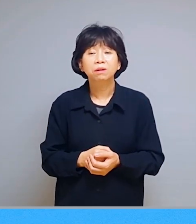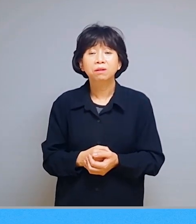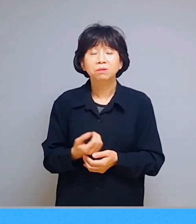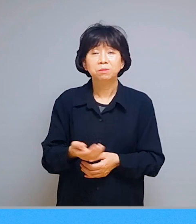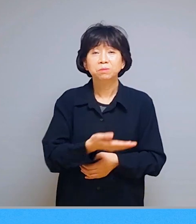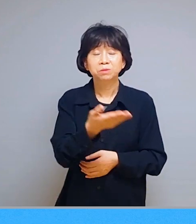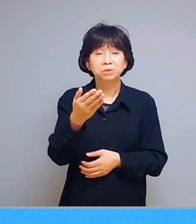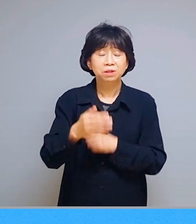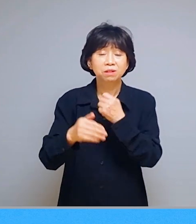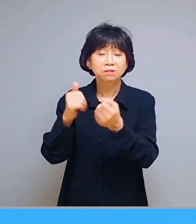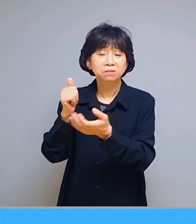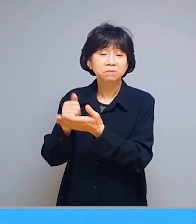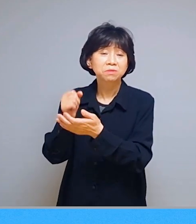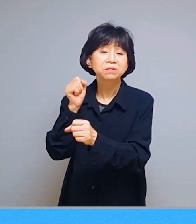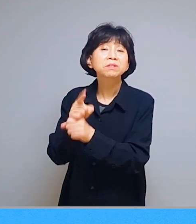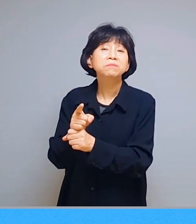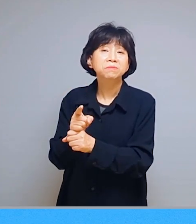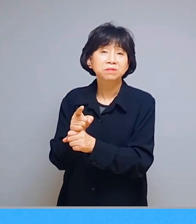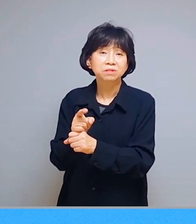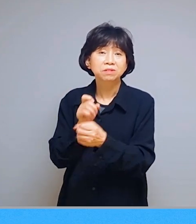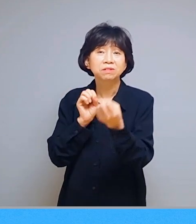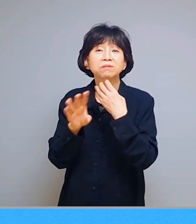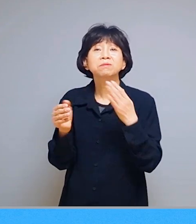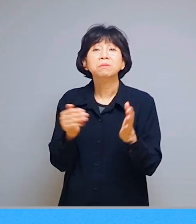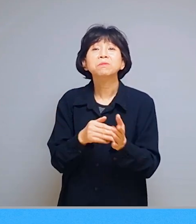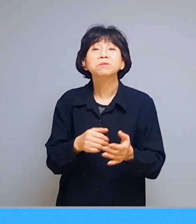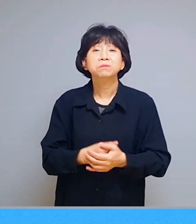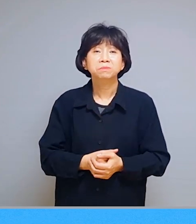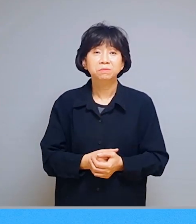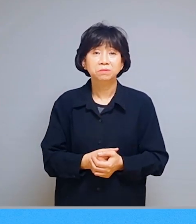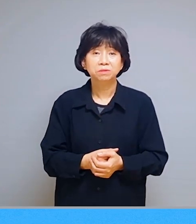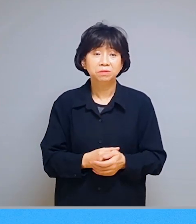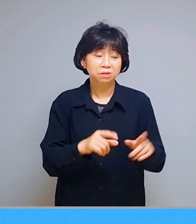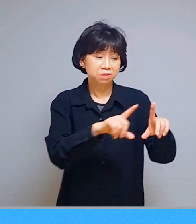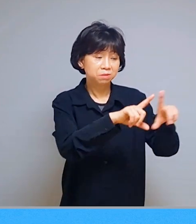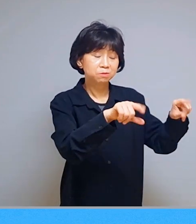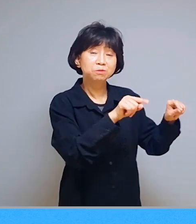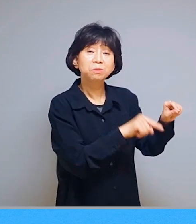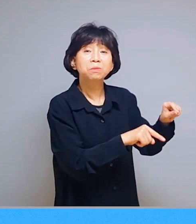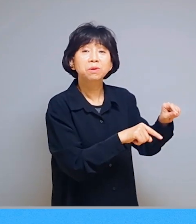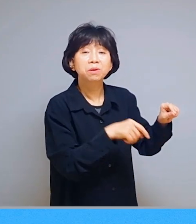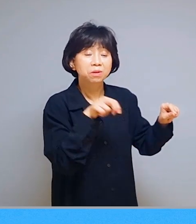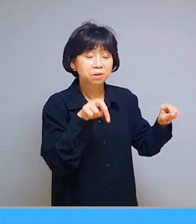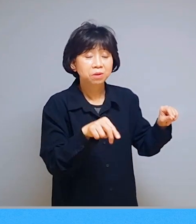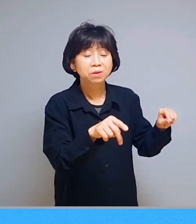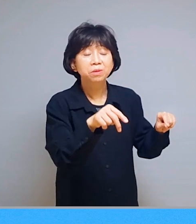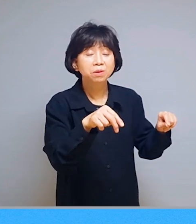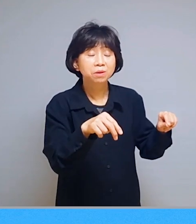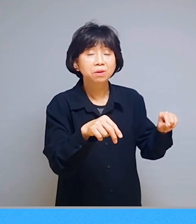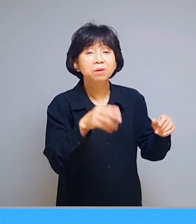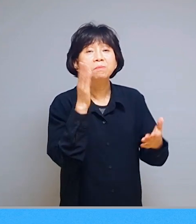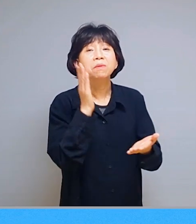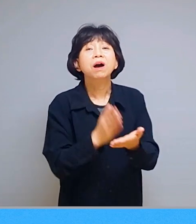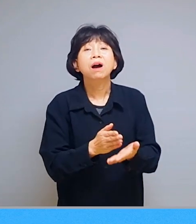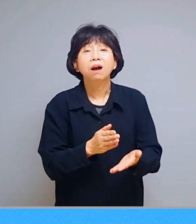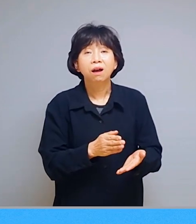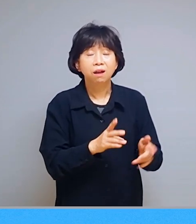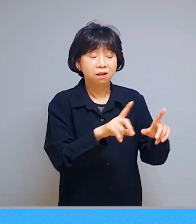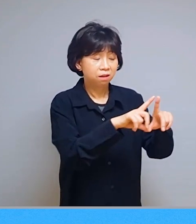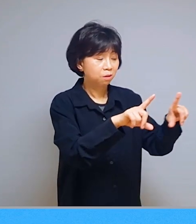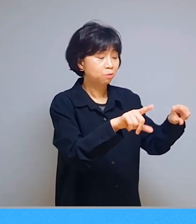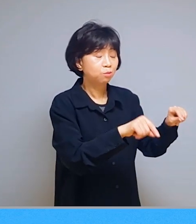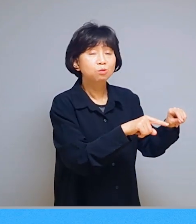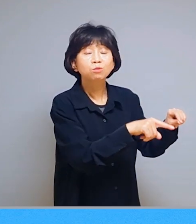사랑하는 성도 여러분, 하나님은 이미 말씀하셨어요. 그 입구에 뭐가 있었다고요? 건너가지